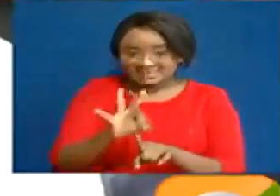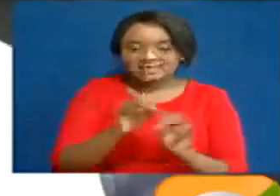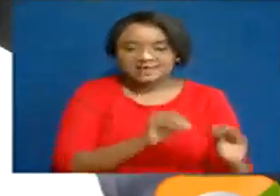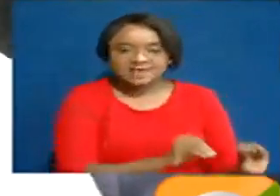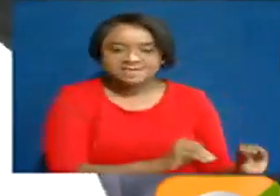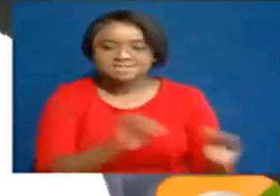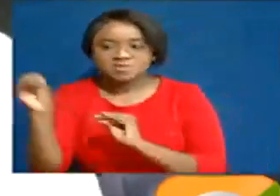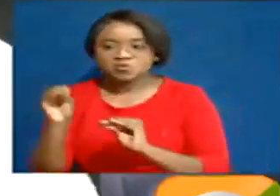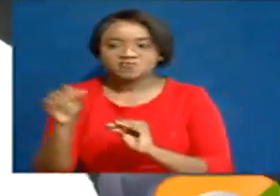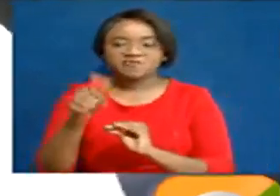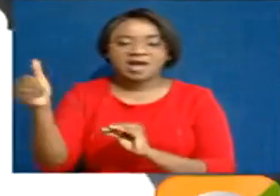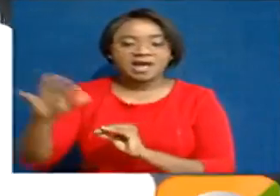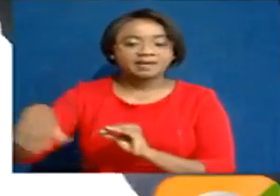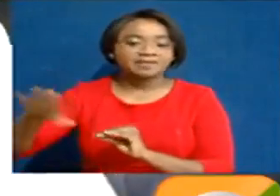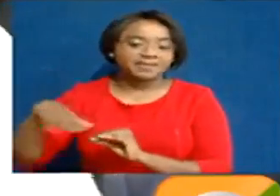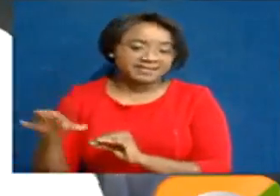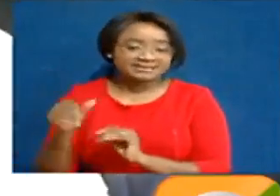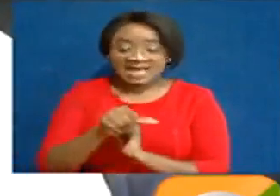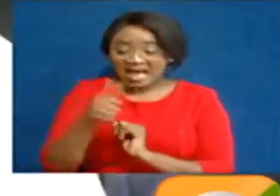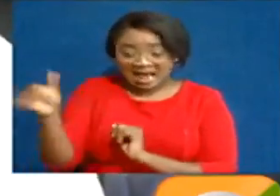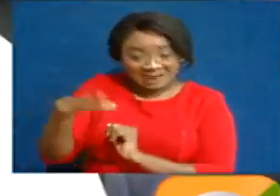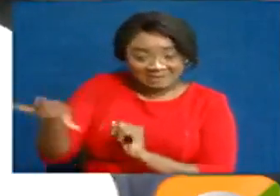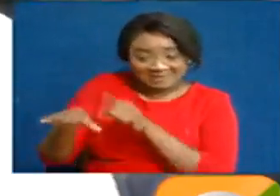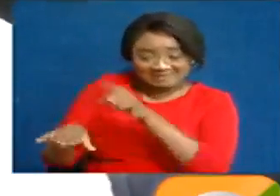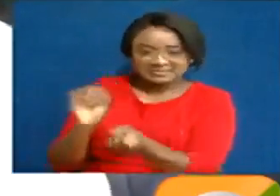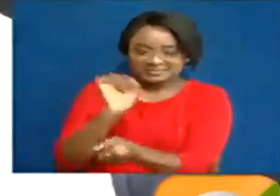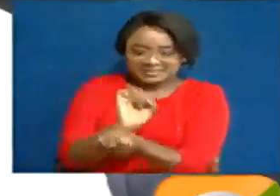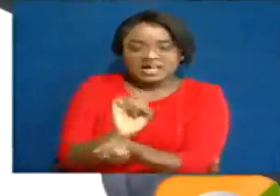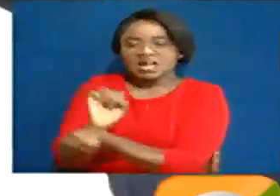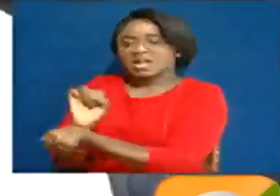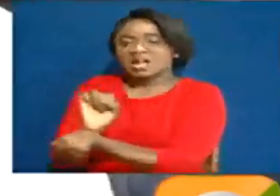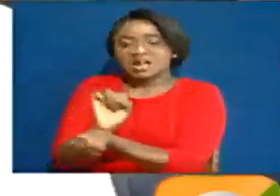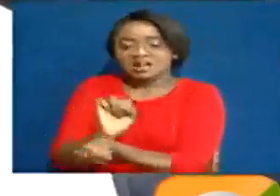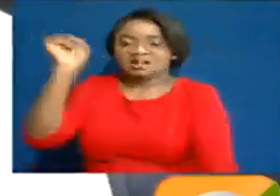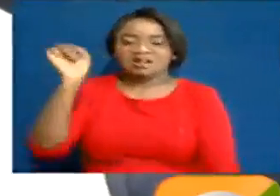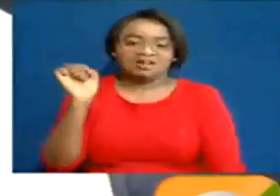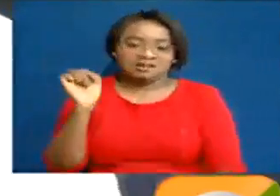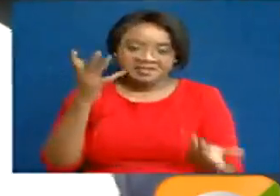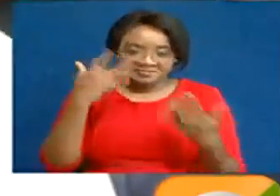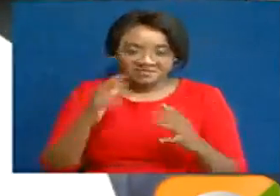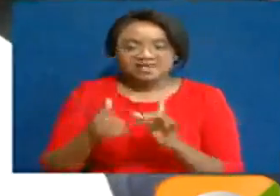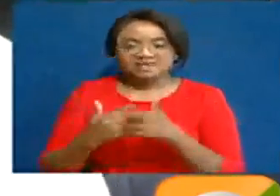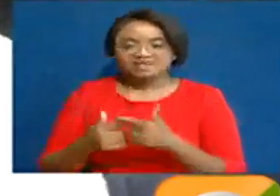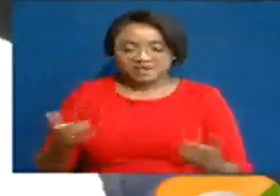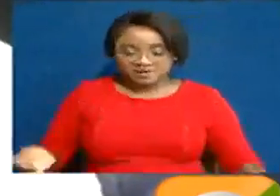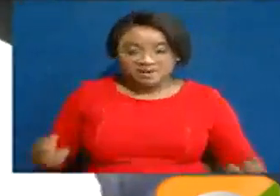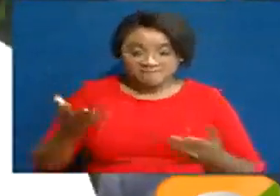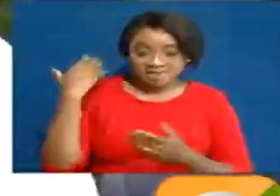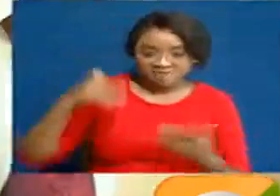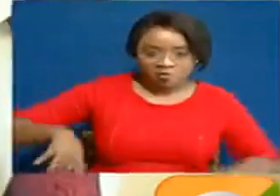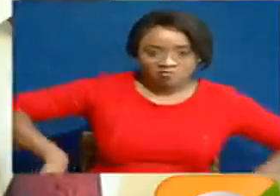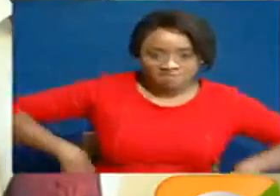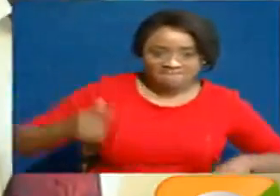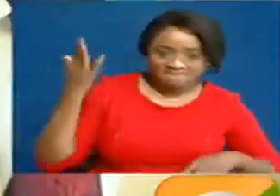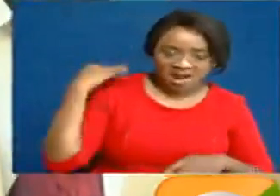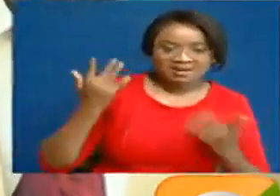na kupelekwa chumba kingine ambapo alitolewa pingu alizofungwa mikono nyuma na kufungwa mbele.